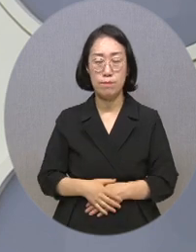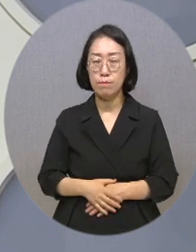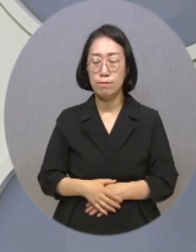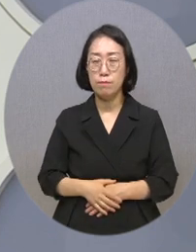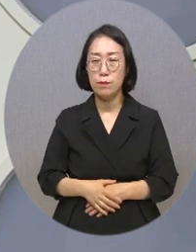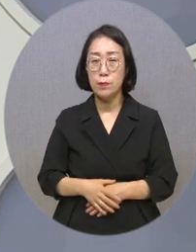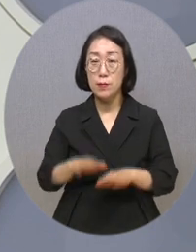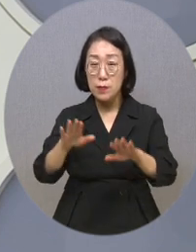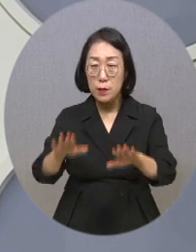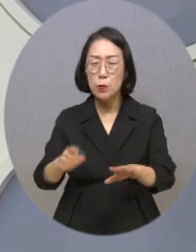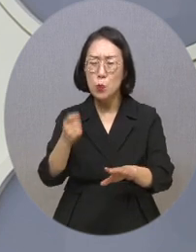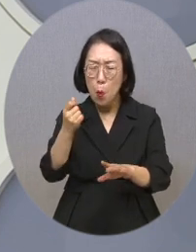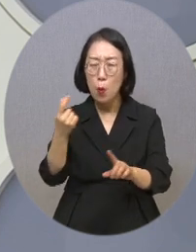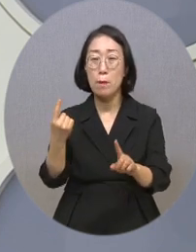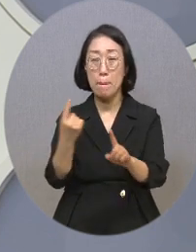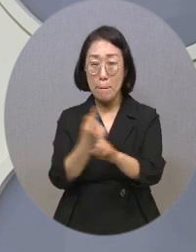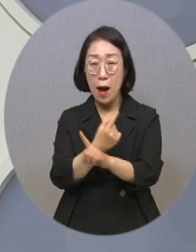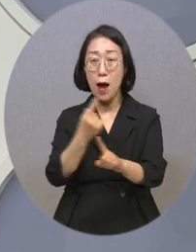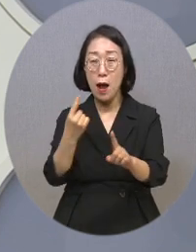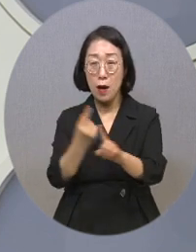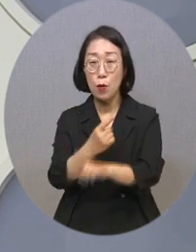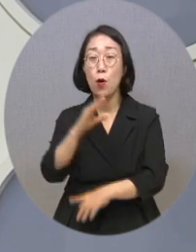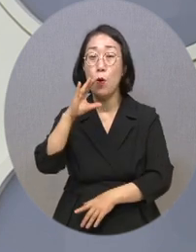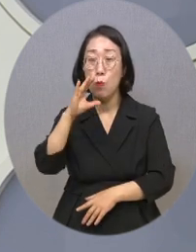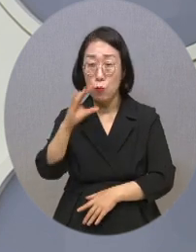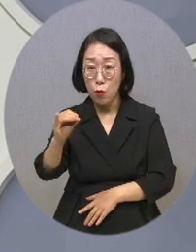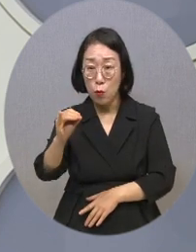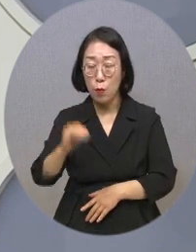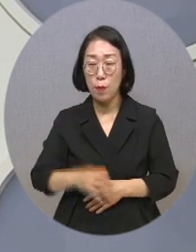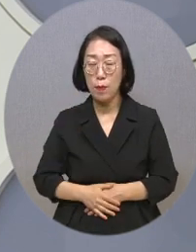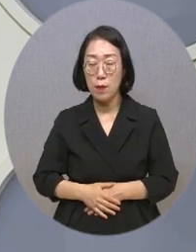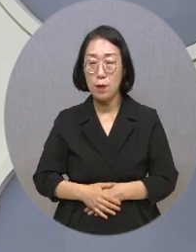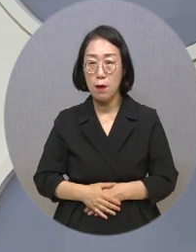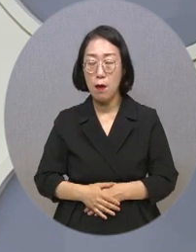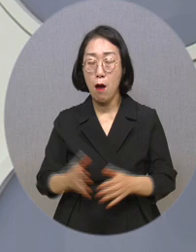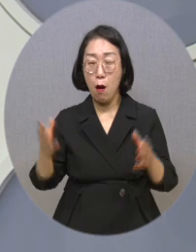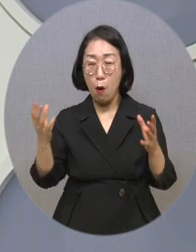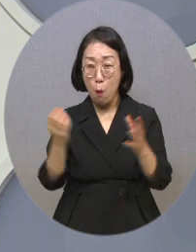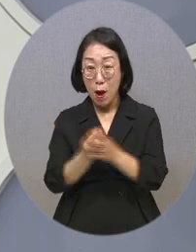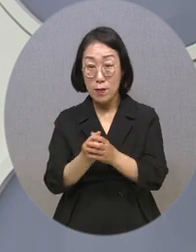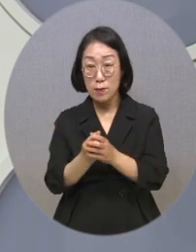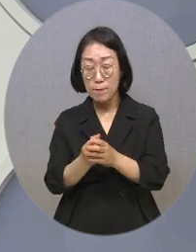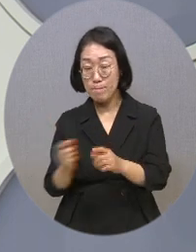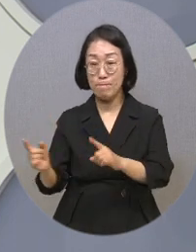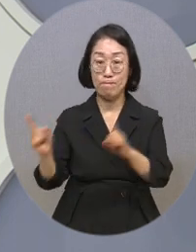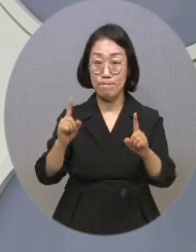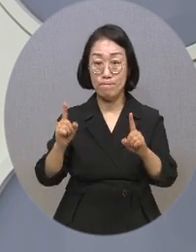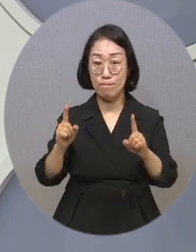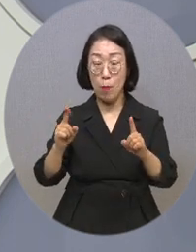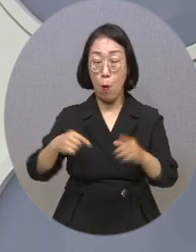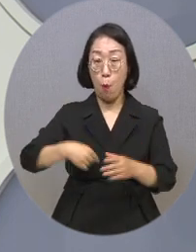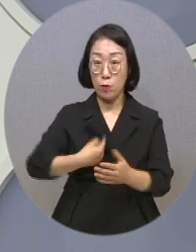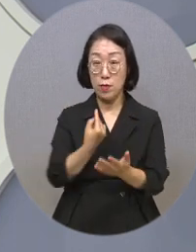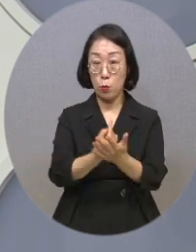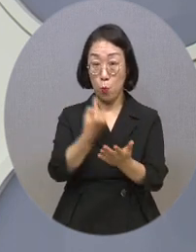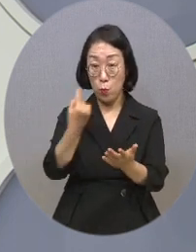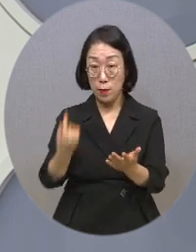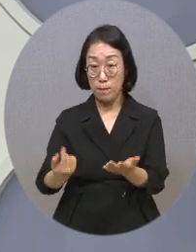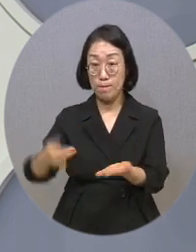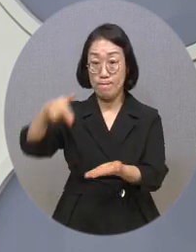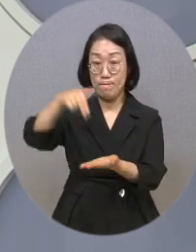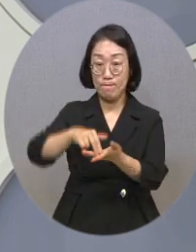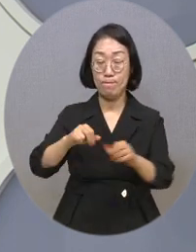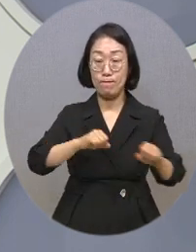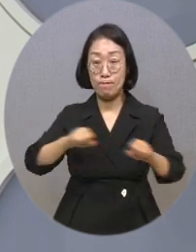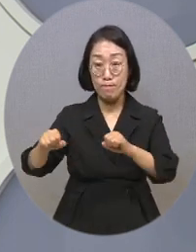그 개선은 됐지만은 뭐 그 정상적인 가정 활동을 하거나 혼자 독립적인